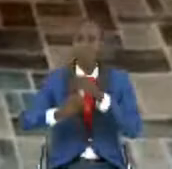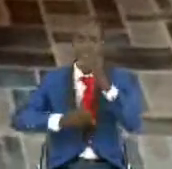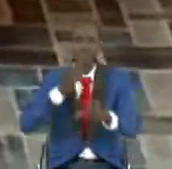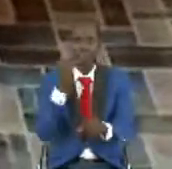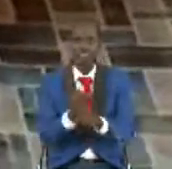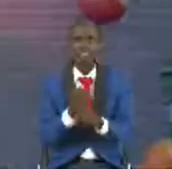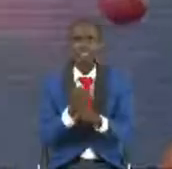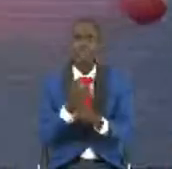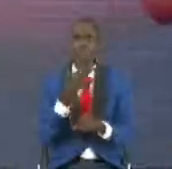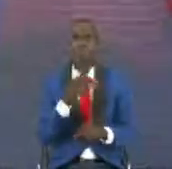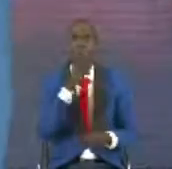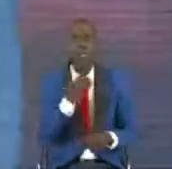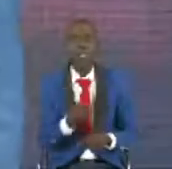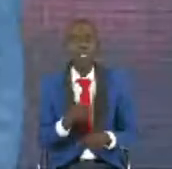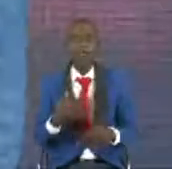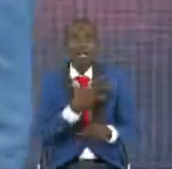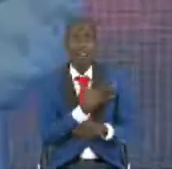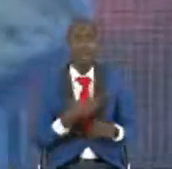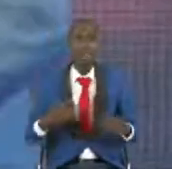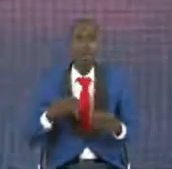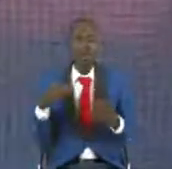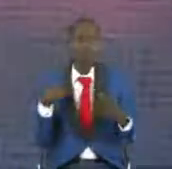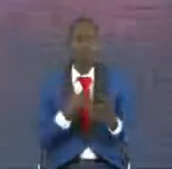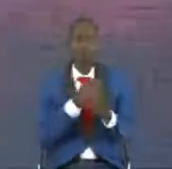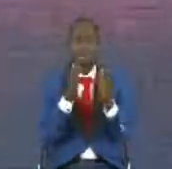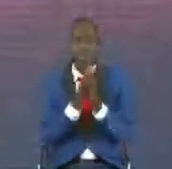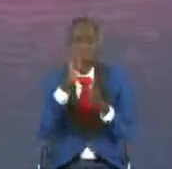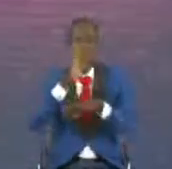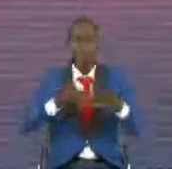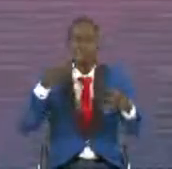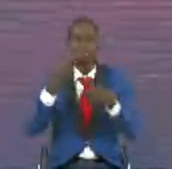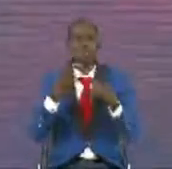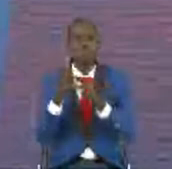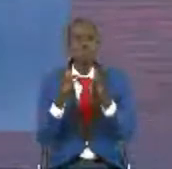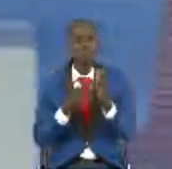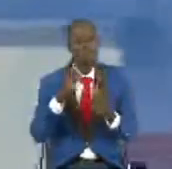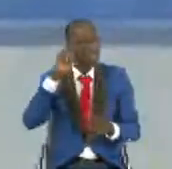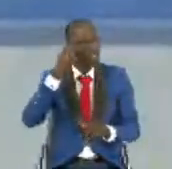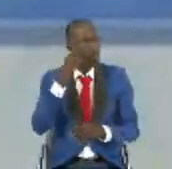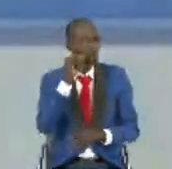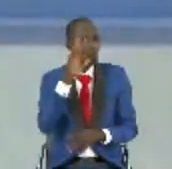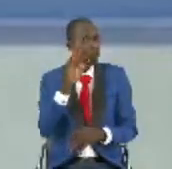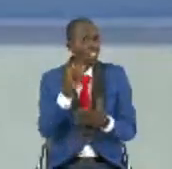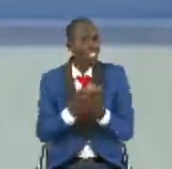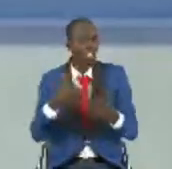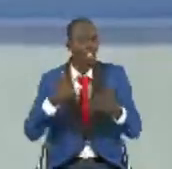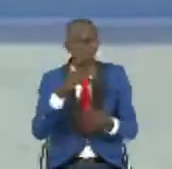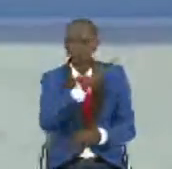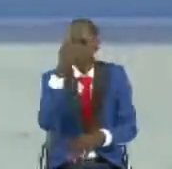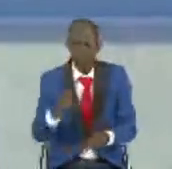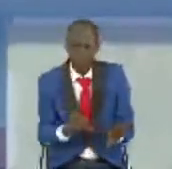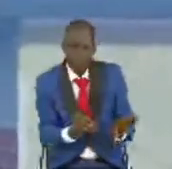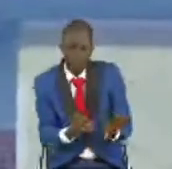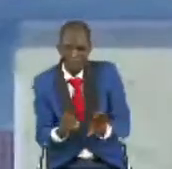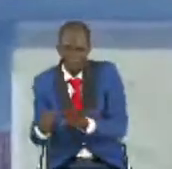Et comme on a prié, et on a mentionné le nom de Jésus, pensez à une femme qui n'a jamais marché de sa